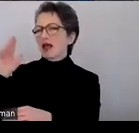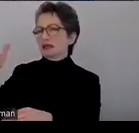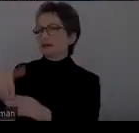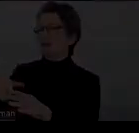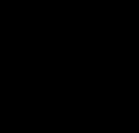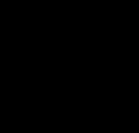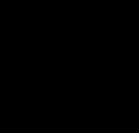Und da geht es nicht im Einzelnen auf dem Web-Server. Vielen